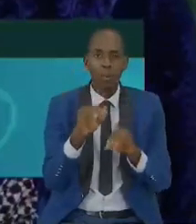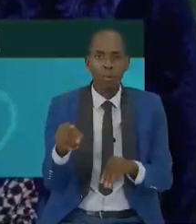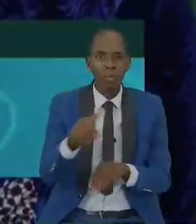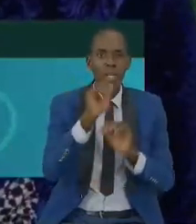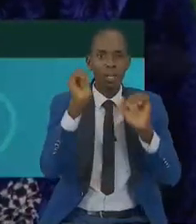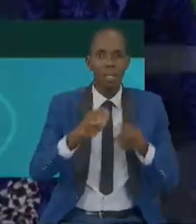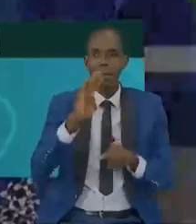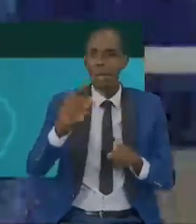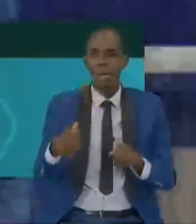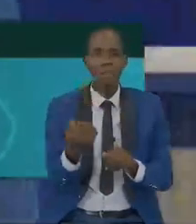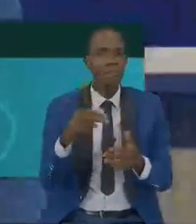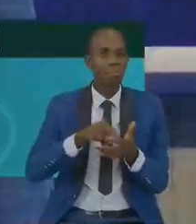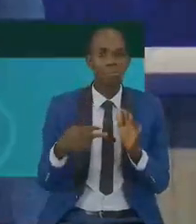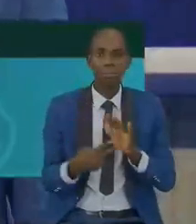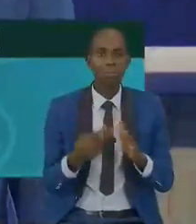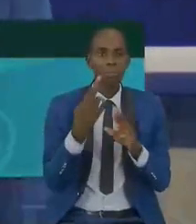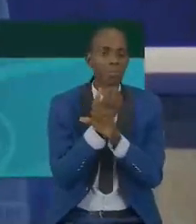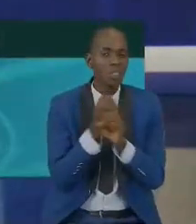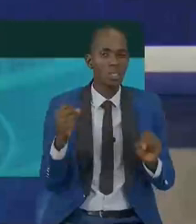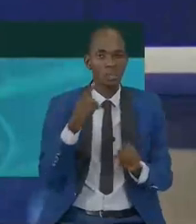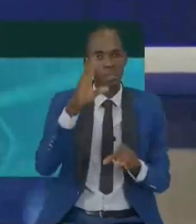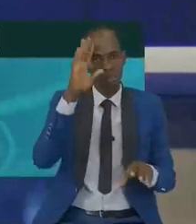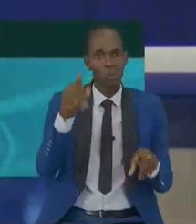psaume 49, verset 7,